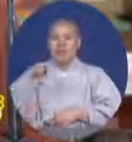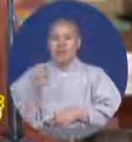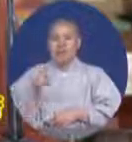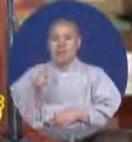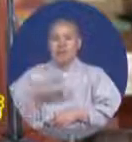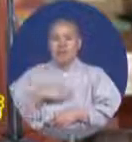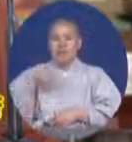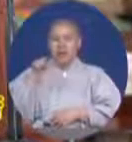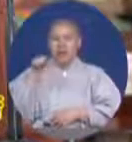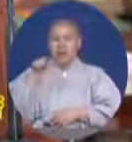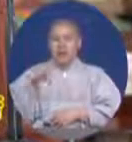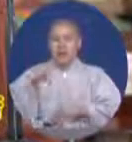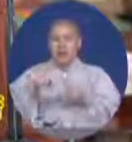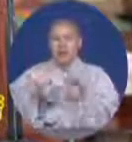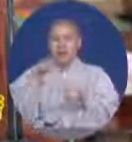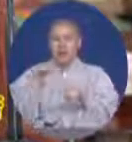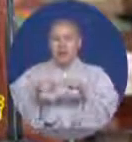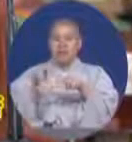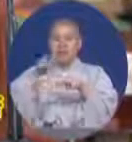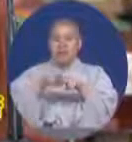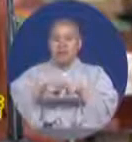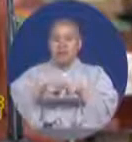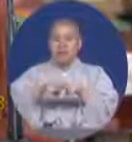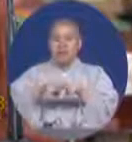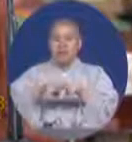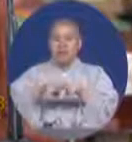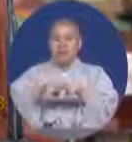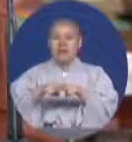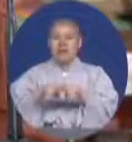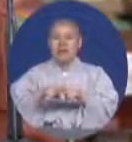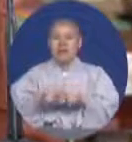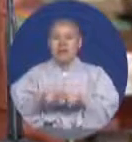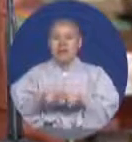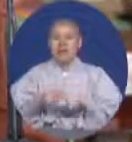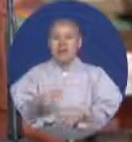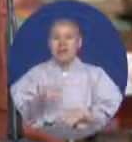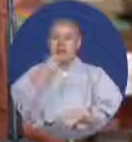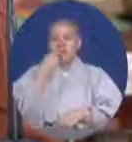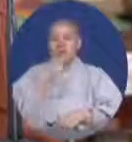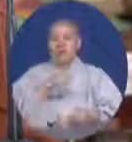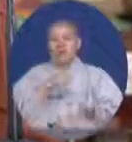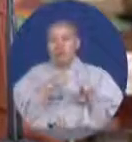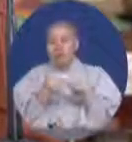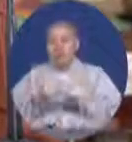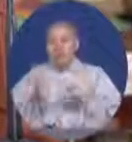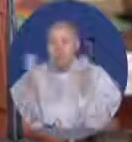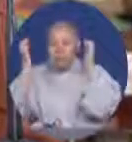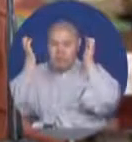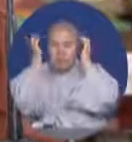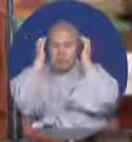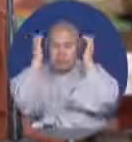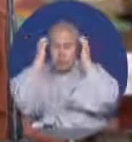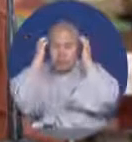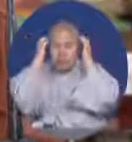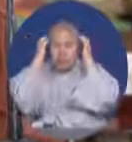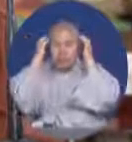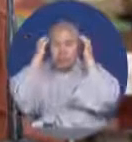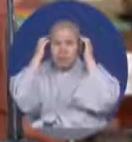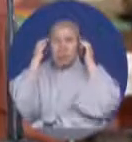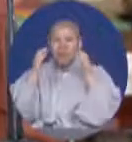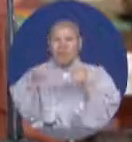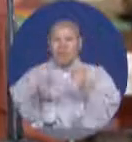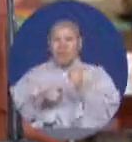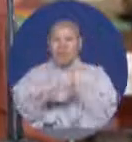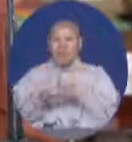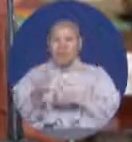이 중생들은 생사의 고통을 몰라요. 생사의 고통을. 그 생사의 고통이라는